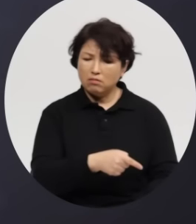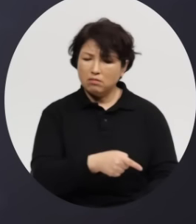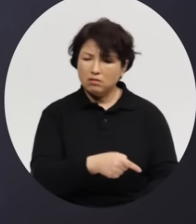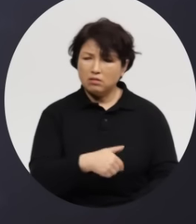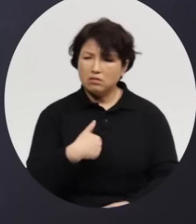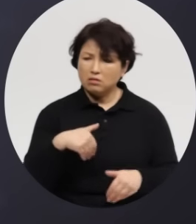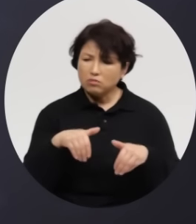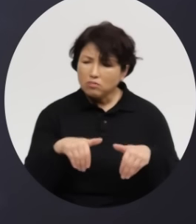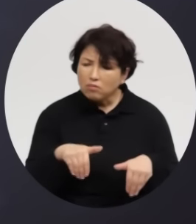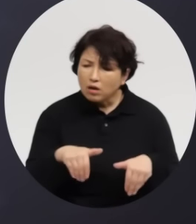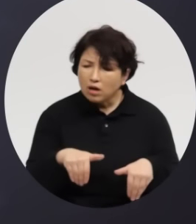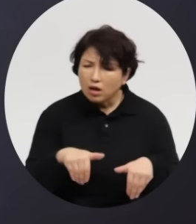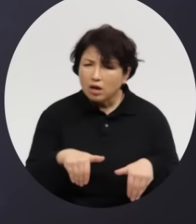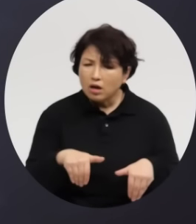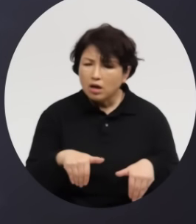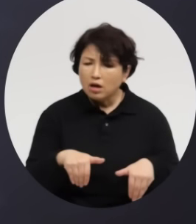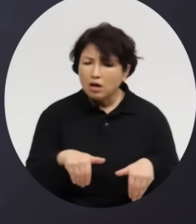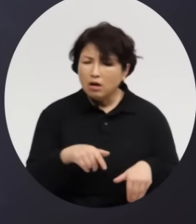노예다.